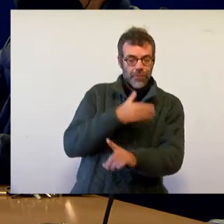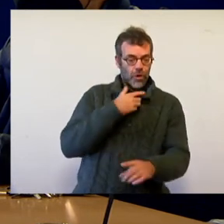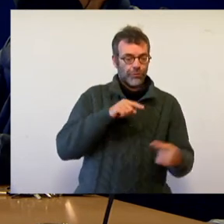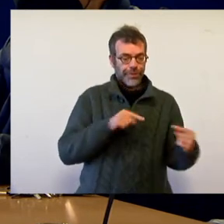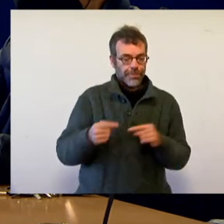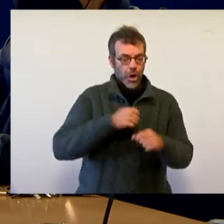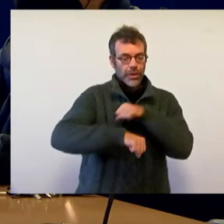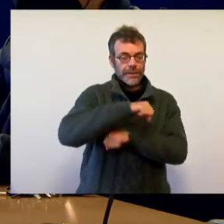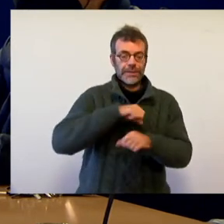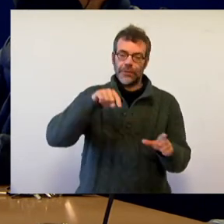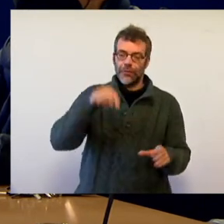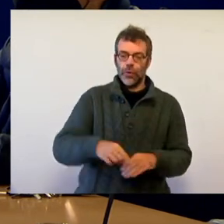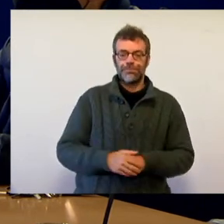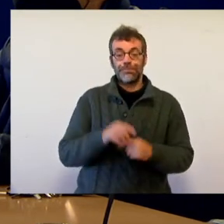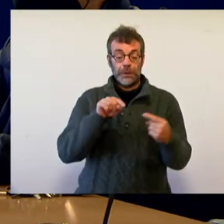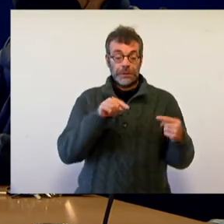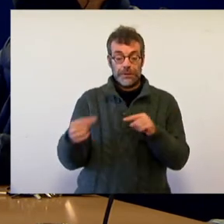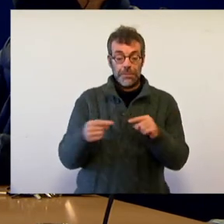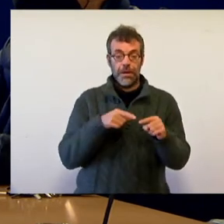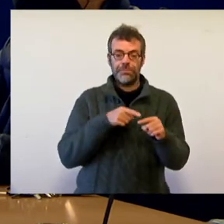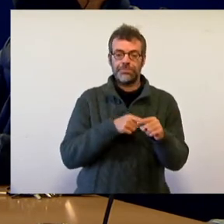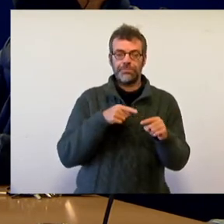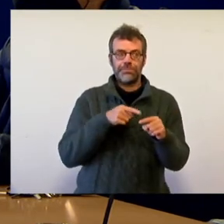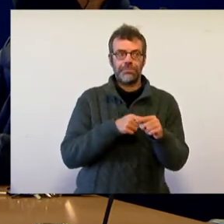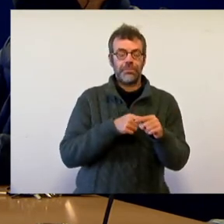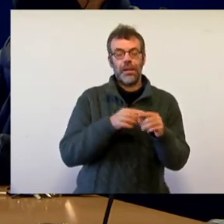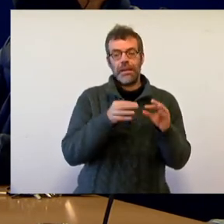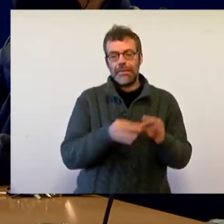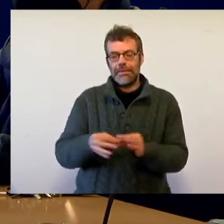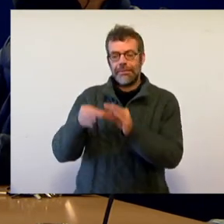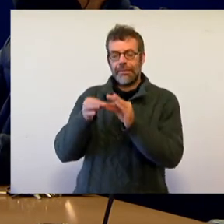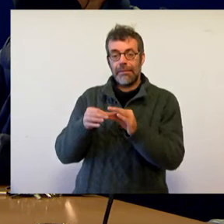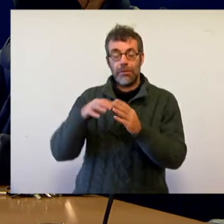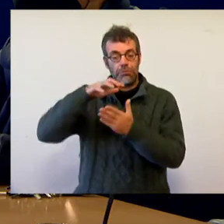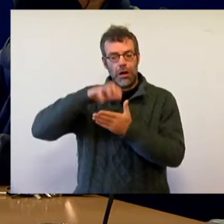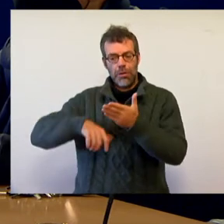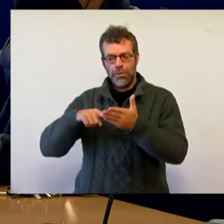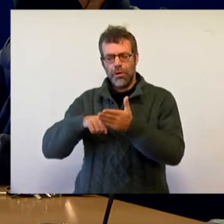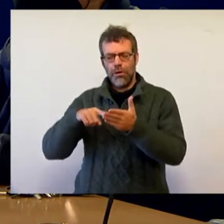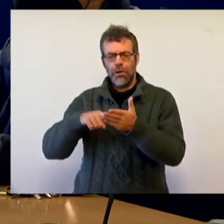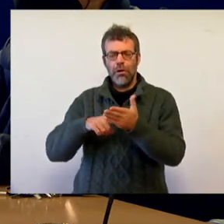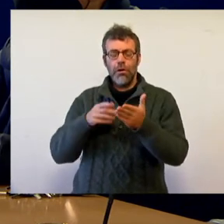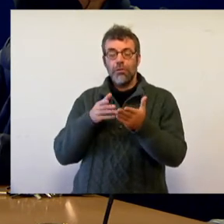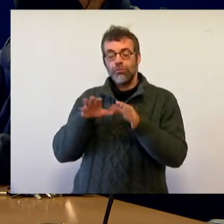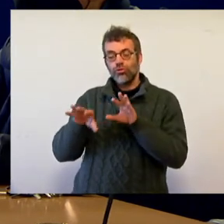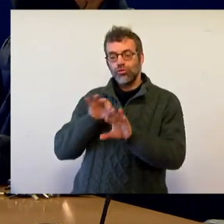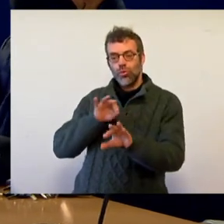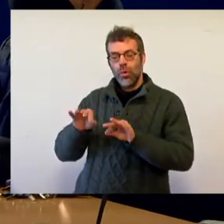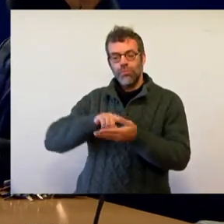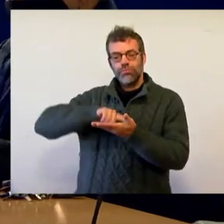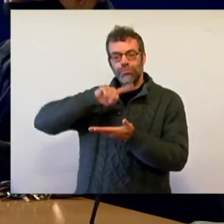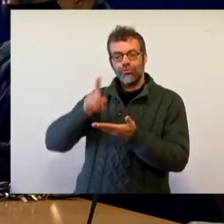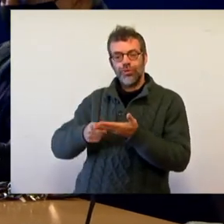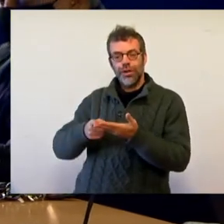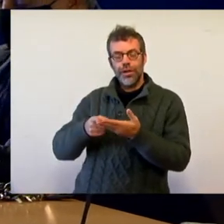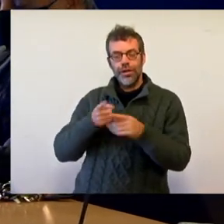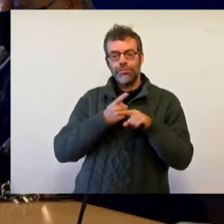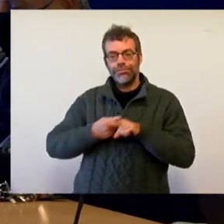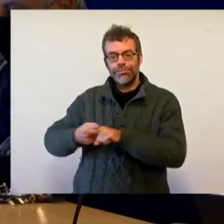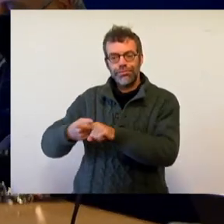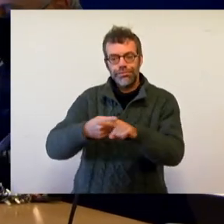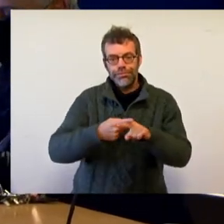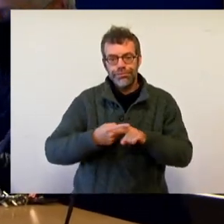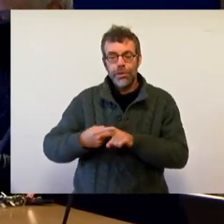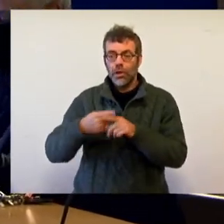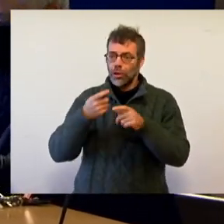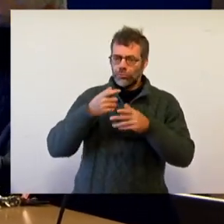Ce débat est associé à un rapport d'orientation budgétaire qui vous a été transmis, ainsi qu'à tous les membres du conseil municipal.